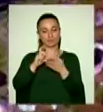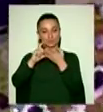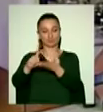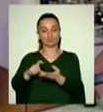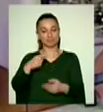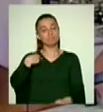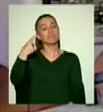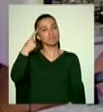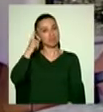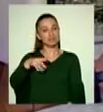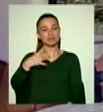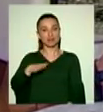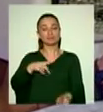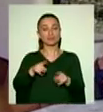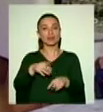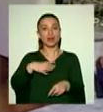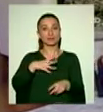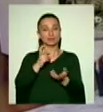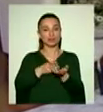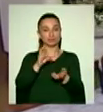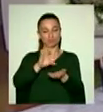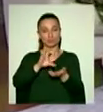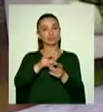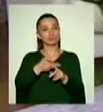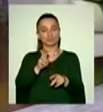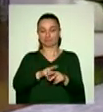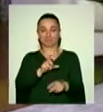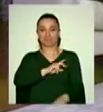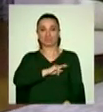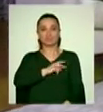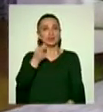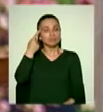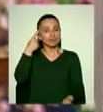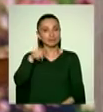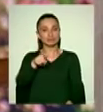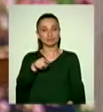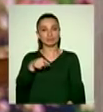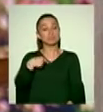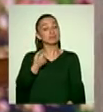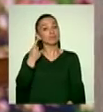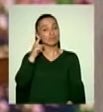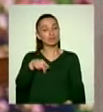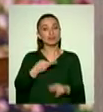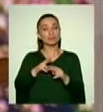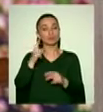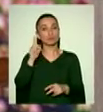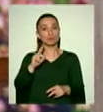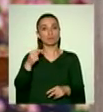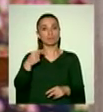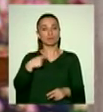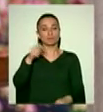ვიცი. მართლა? მე ვიცი და მიხვარს ეს კომპოტი. მართლა საიდან ისეთ კულა? მე საიდან ვიცი, იმიტომ რომ მე